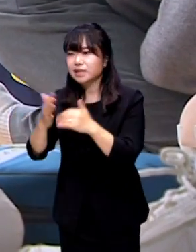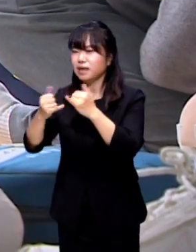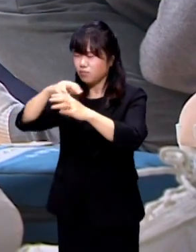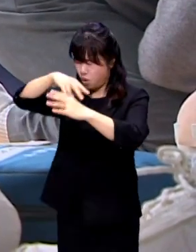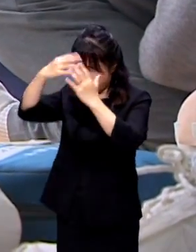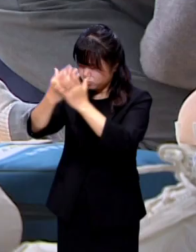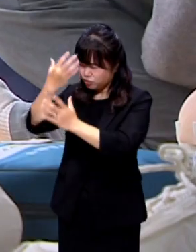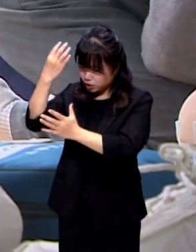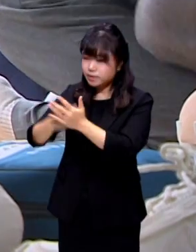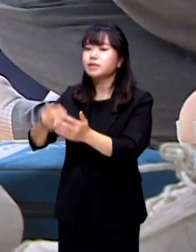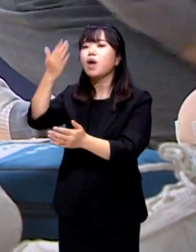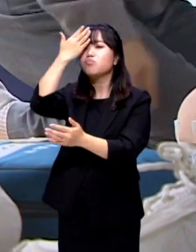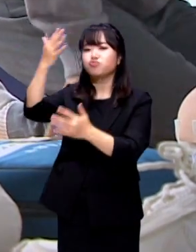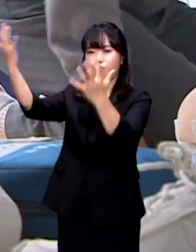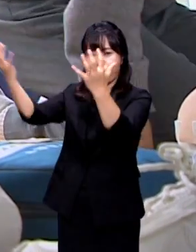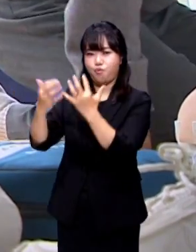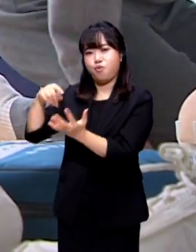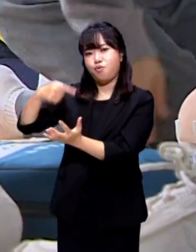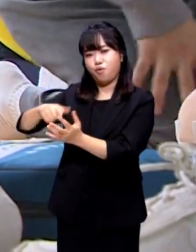구민에게 무료 교육을 하는 겁니다.